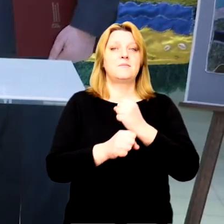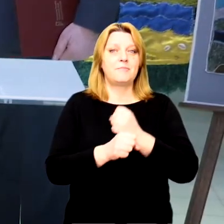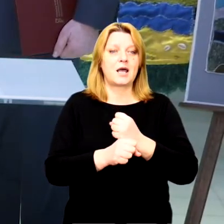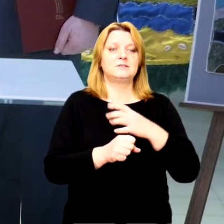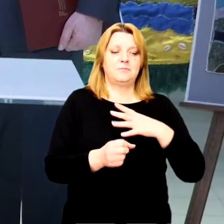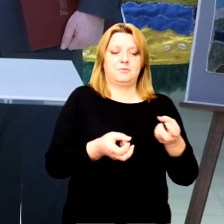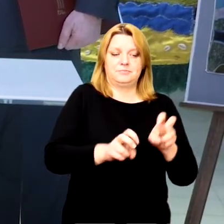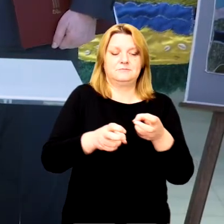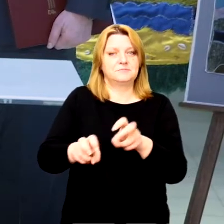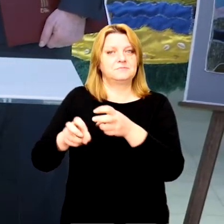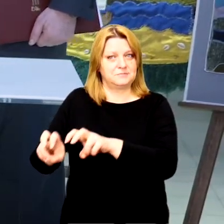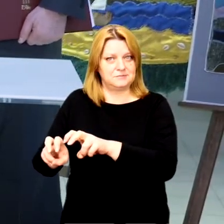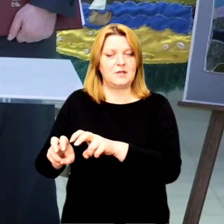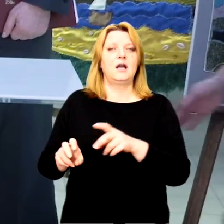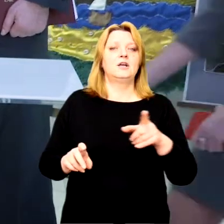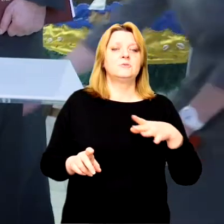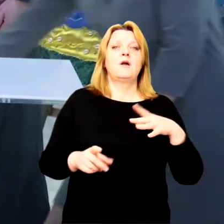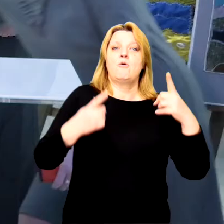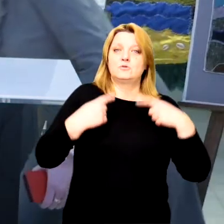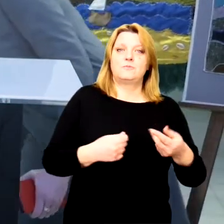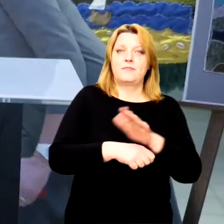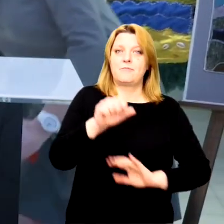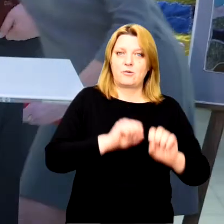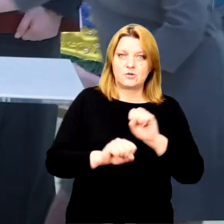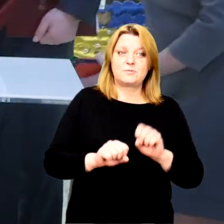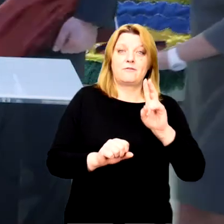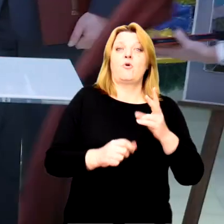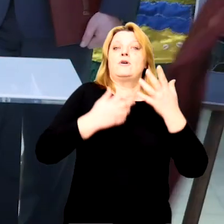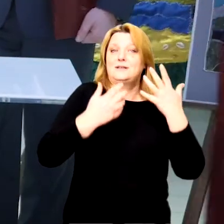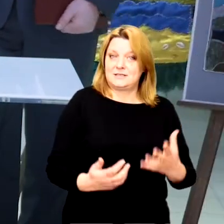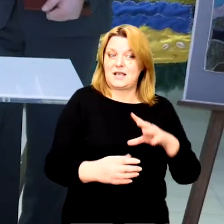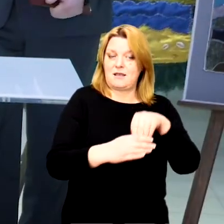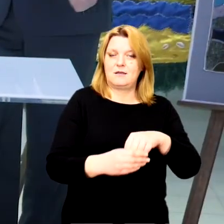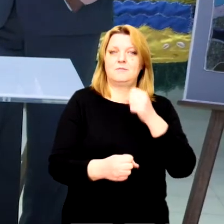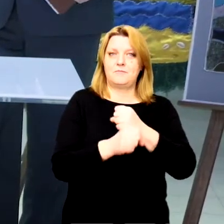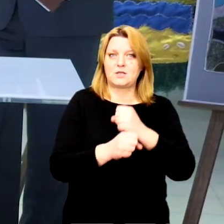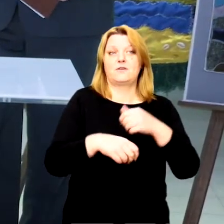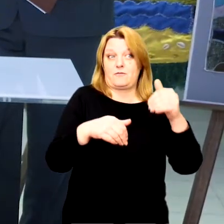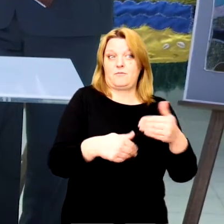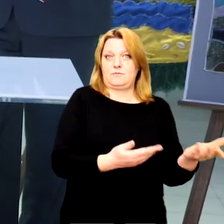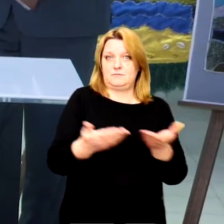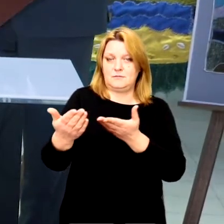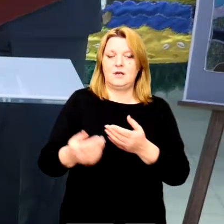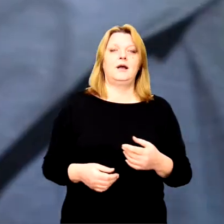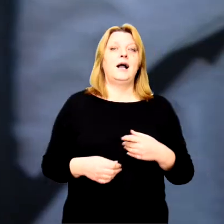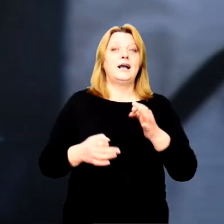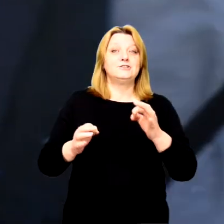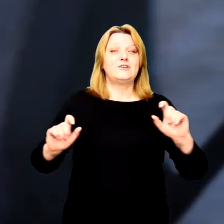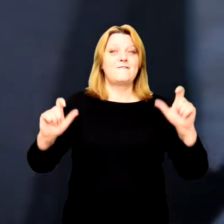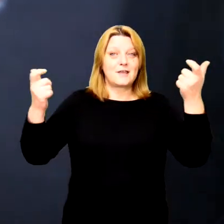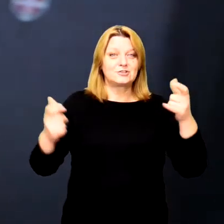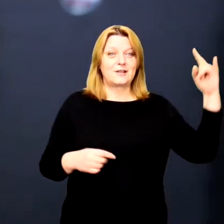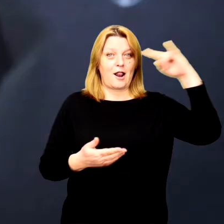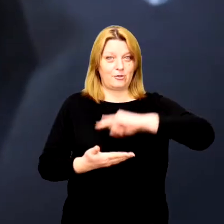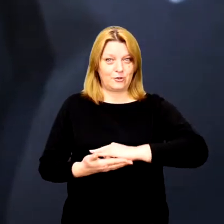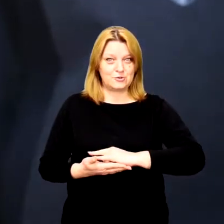pracy były tworzone w portach lotniczych i żeby osoby niepełnosprawne, które chcą tutaj pracować, miały taką szansę. Dzisiejsze